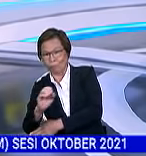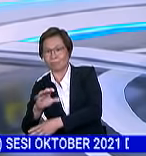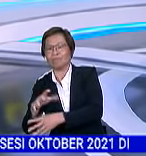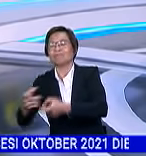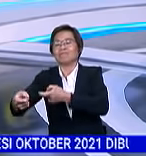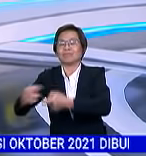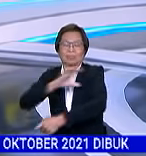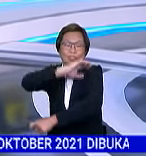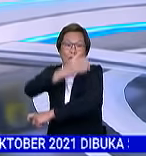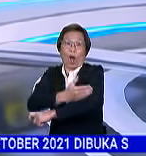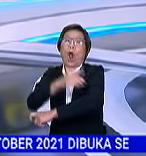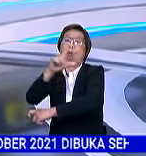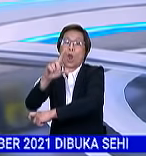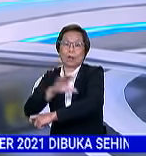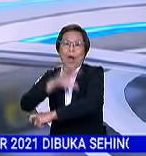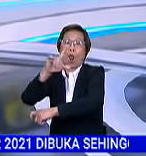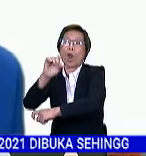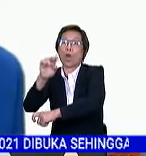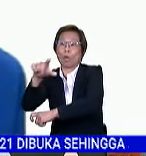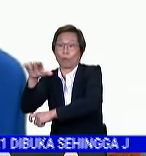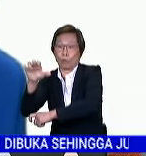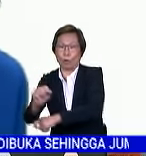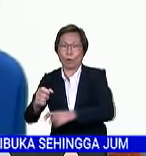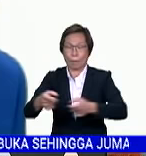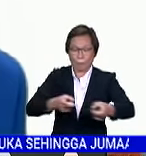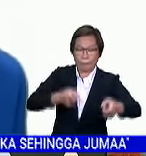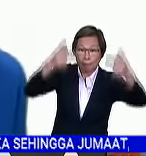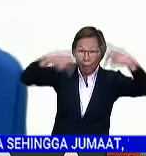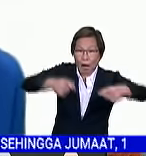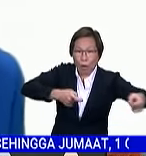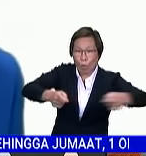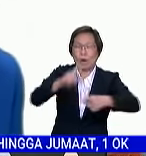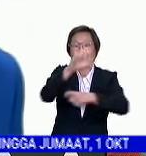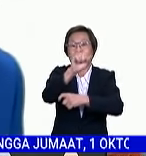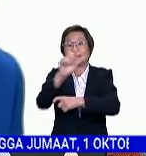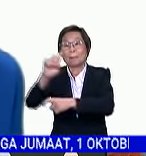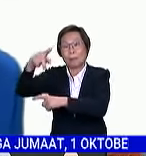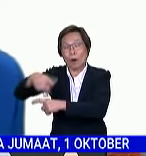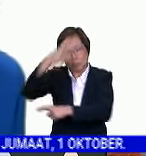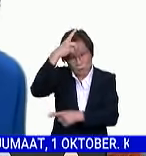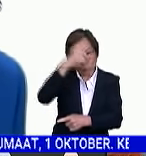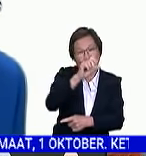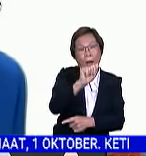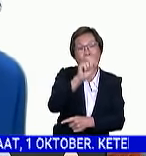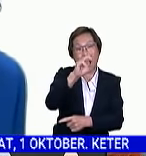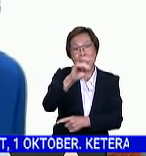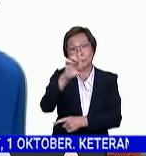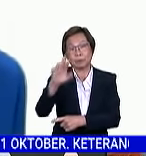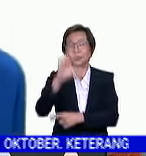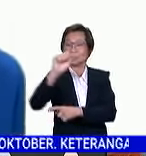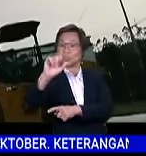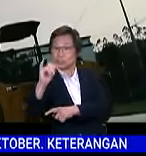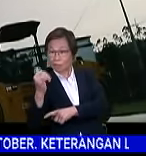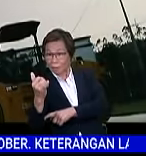dikuasai Logos Property. Pengarah Urusan Kumpulan Saim Darby Property, Dato' Azmir Merikan berkata syarikat